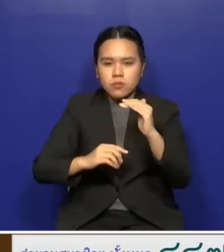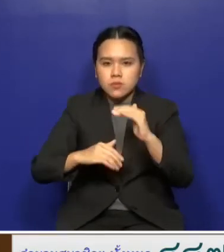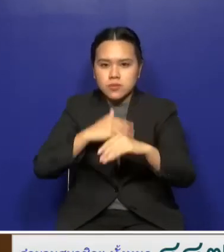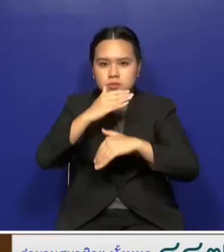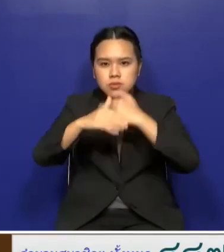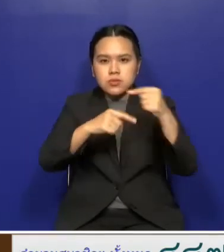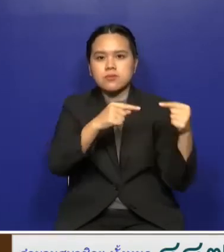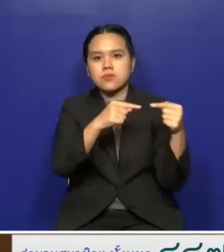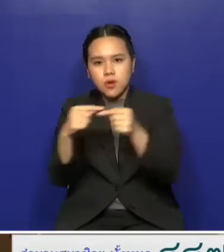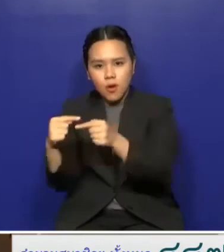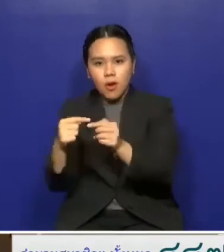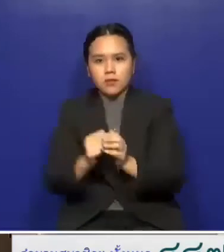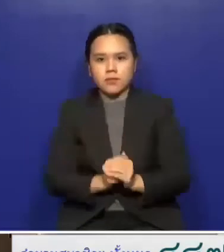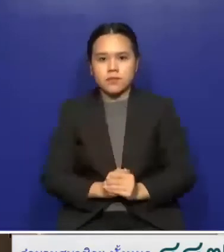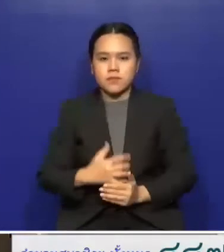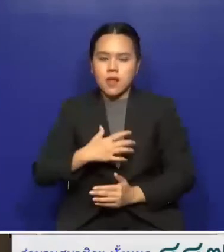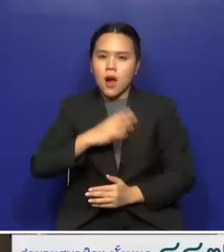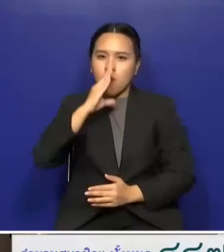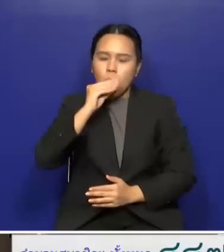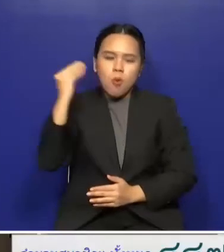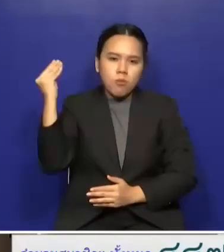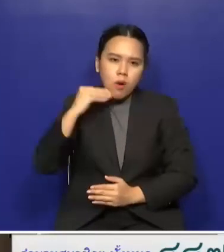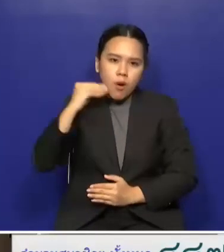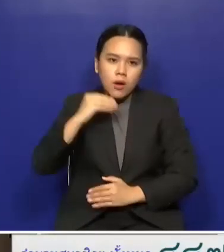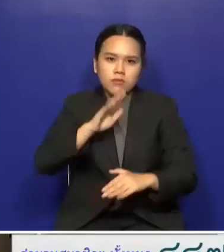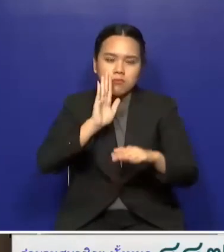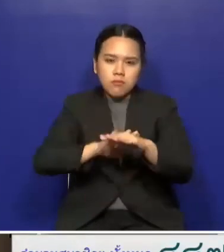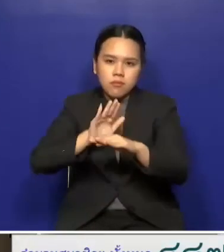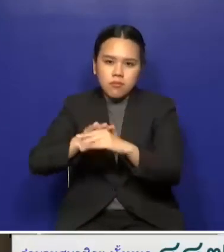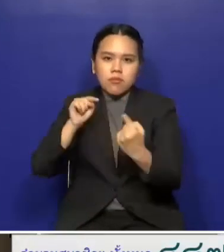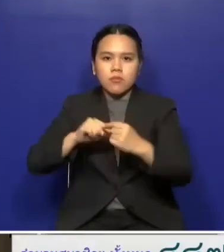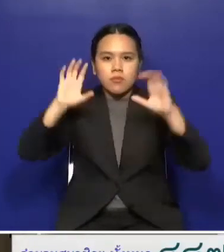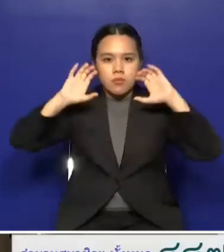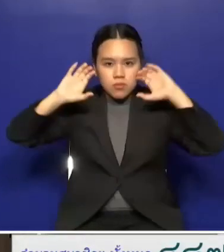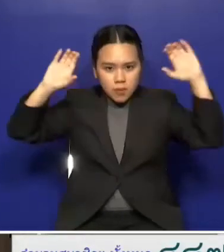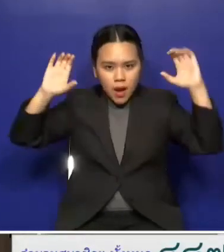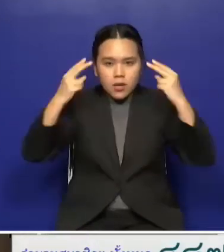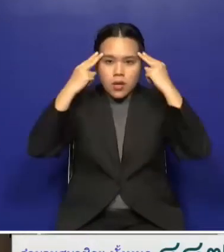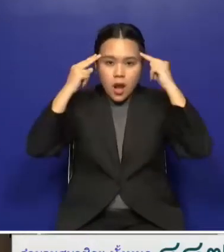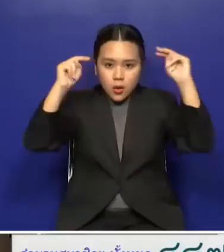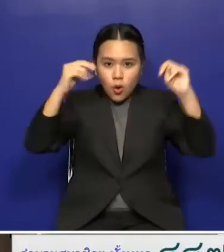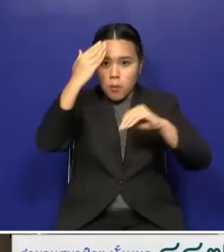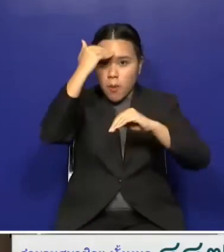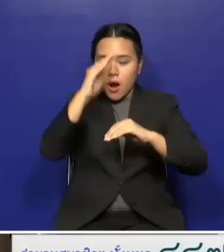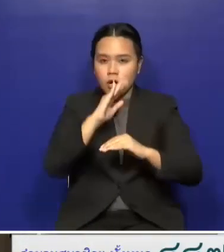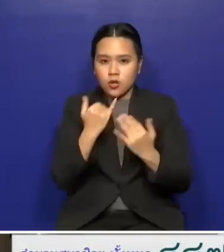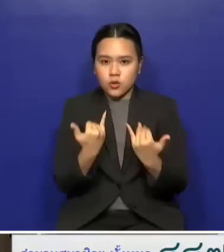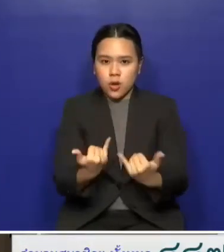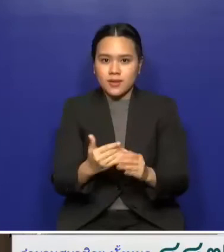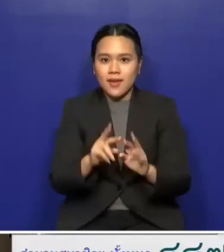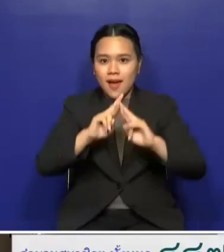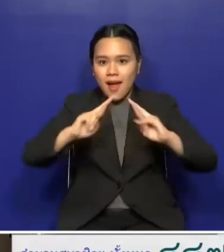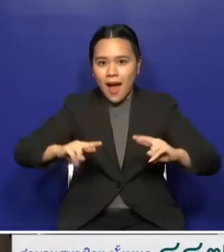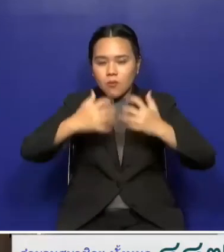มต้องย้ำไปยังที่รัฐบาลและท่านนายกว่าการระมัดระวังอย่างยิ่งไม่ให้การล็อกดาวน์ครั้งนี้อยู่ในระดับที่เกิน